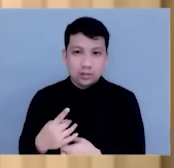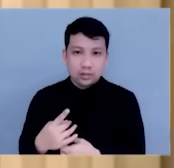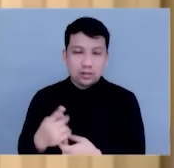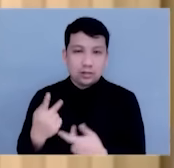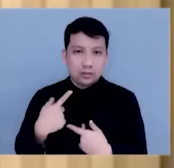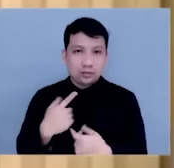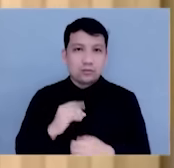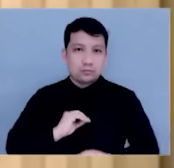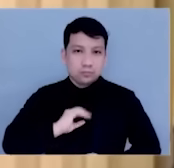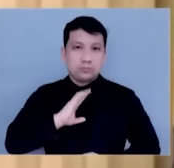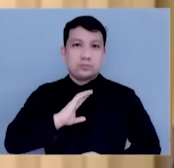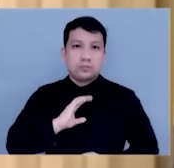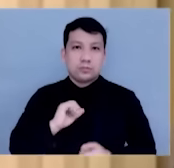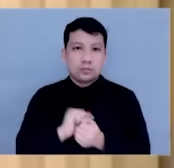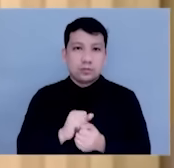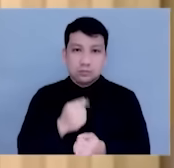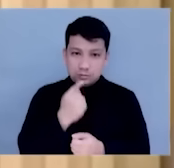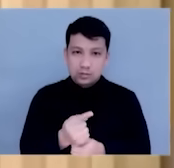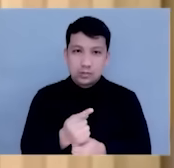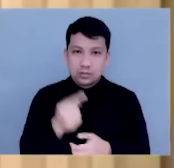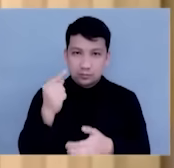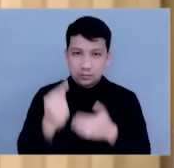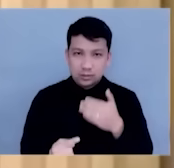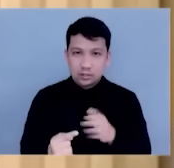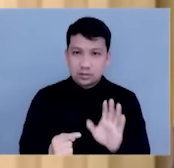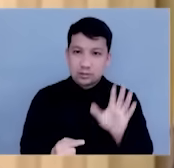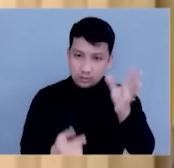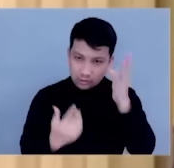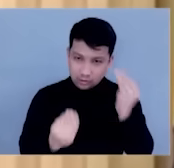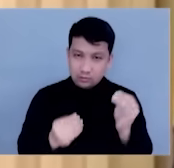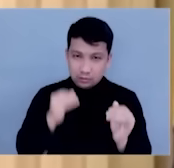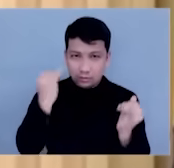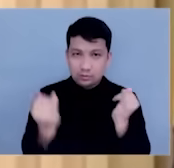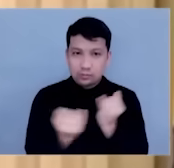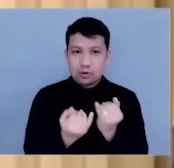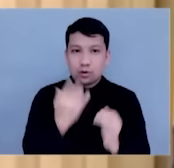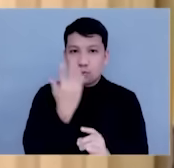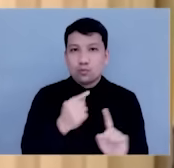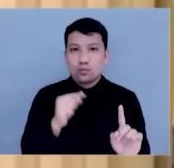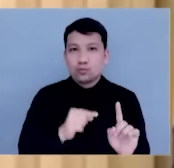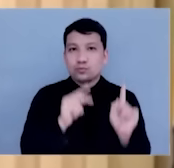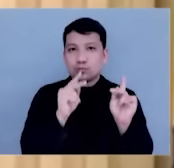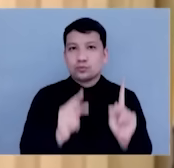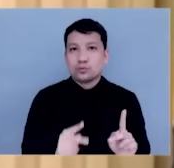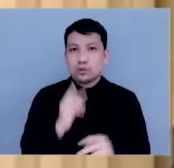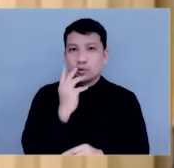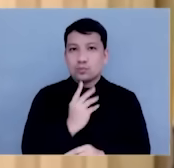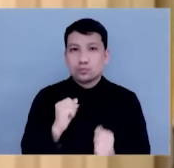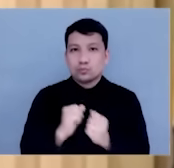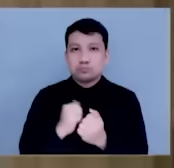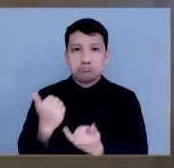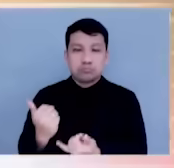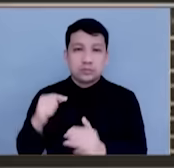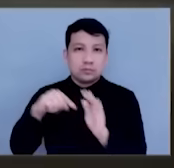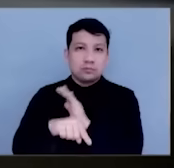confident to say the least po na ma-identify po nila yung mga tao behind this murder